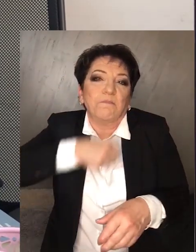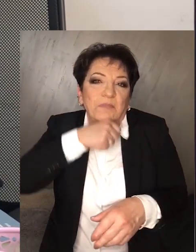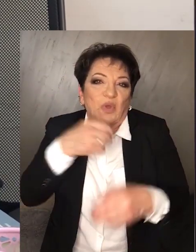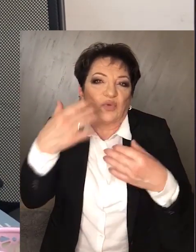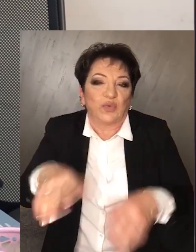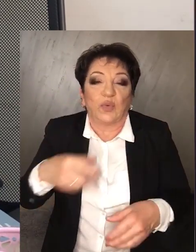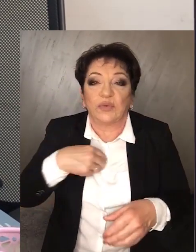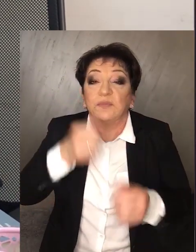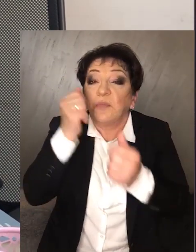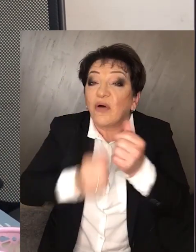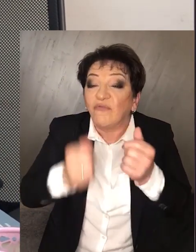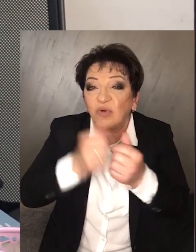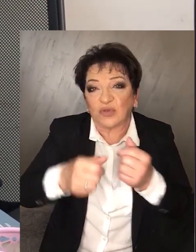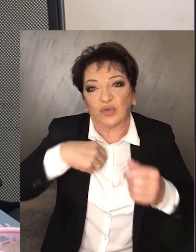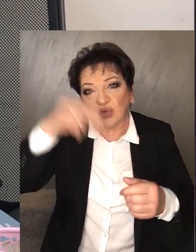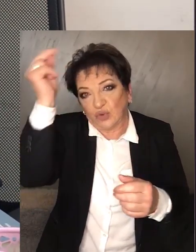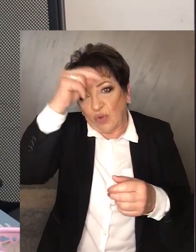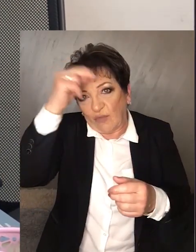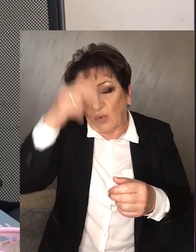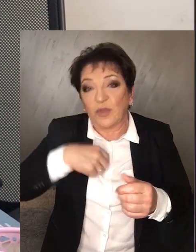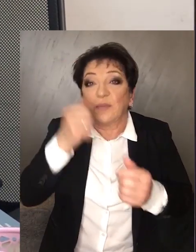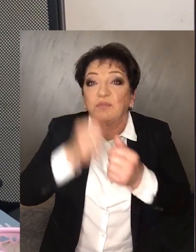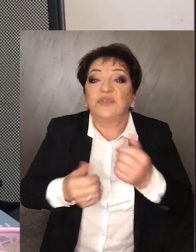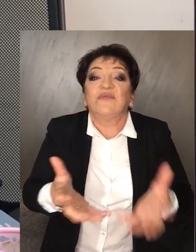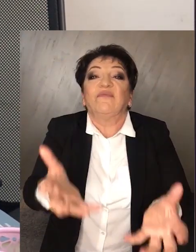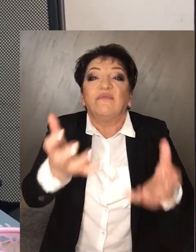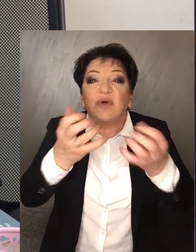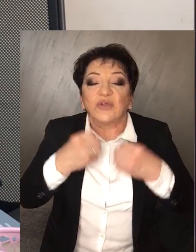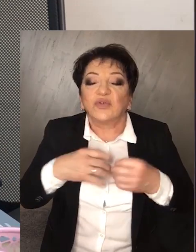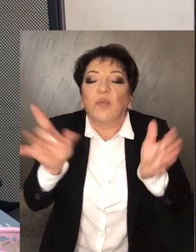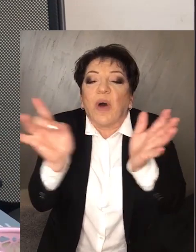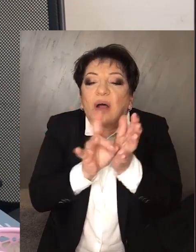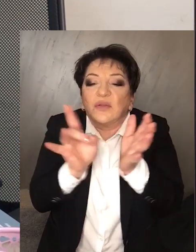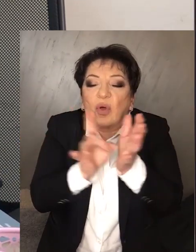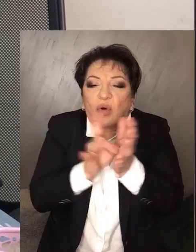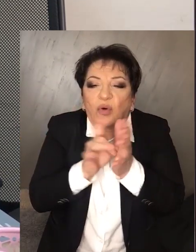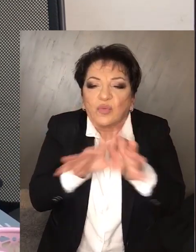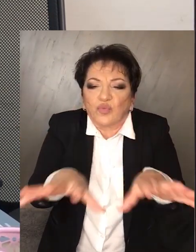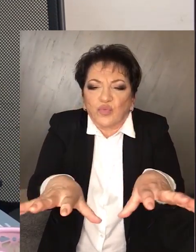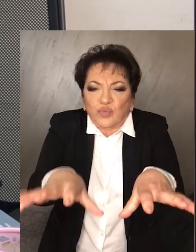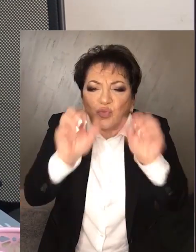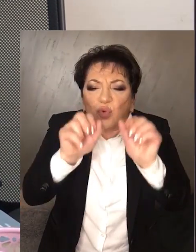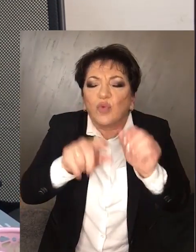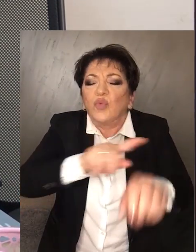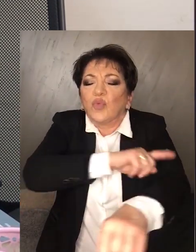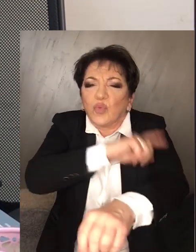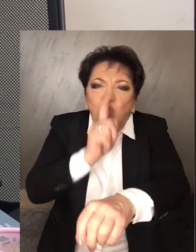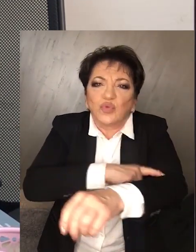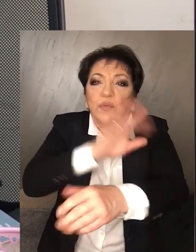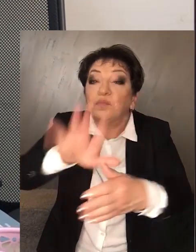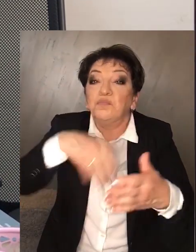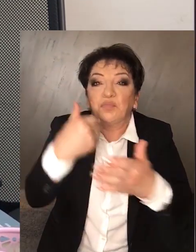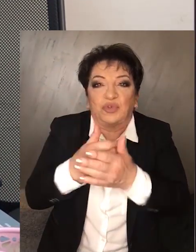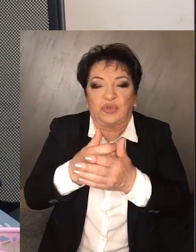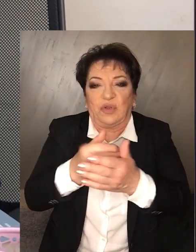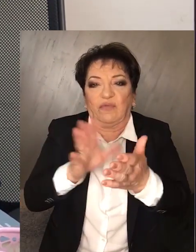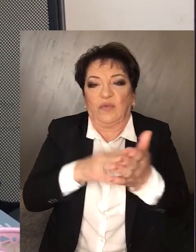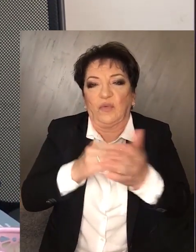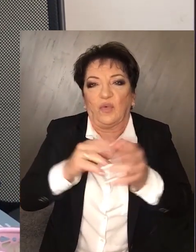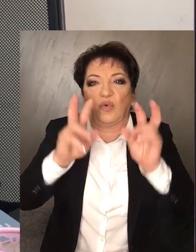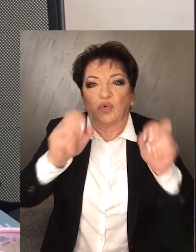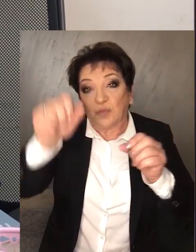պիտի մարդիկ մտածեն, որ վերջ ես արդեն սովորելու բան չունեմ։ Ես անverջ սովորում եմ։ Ես անverջ իրանցից ստանում եմ այն